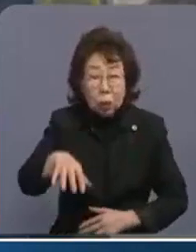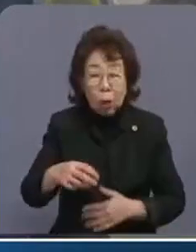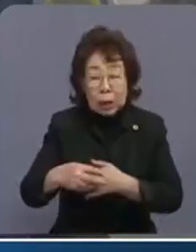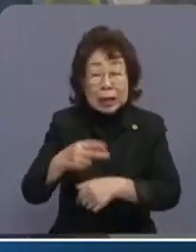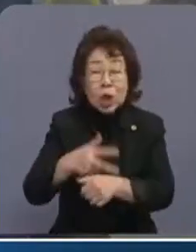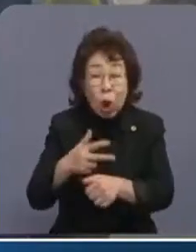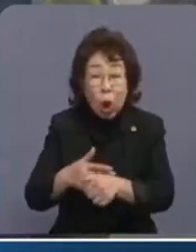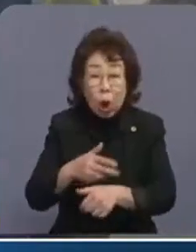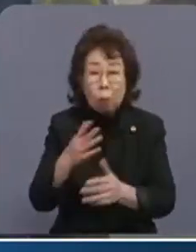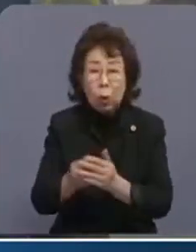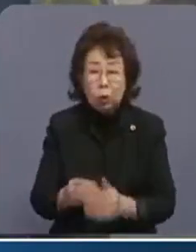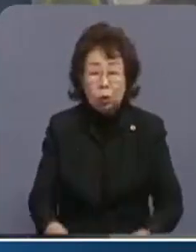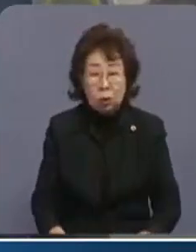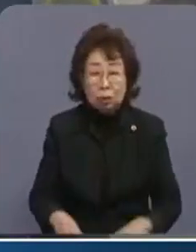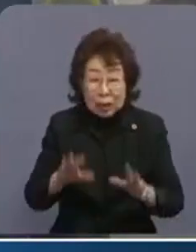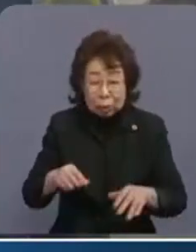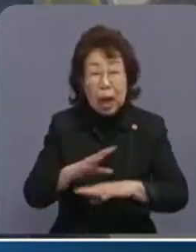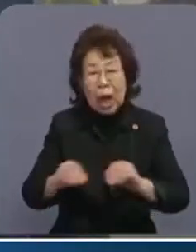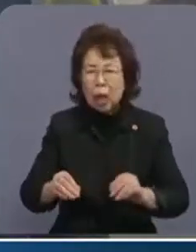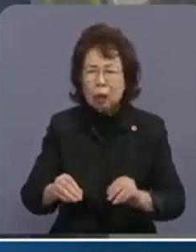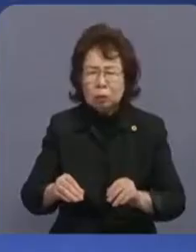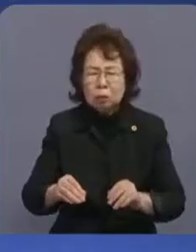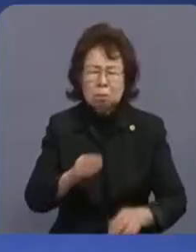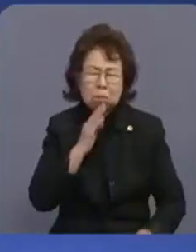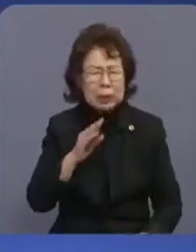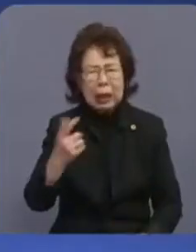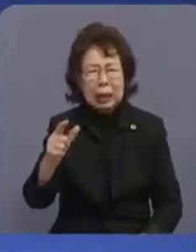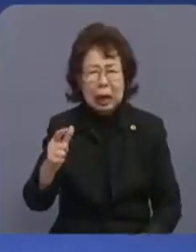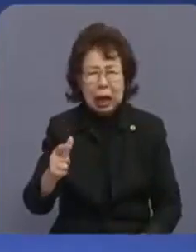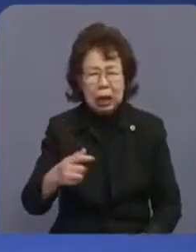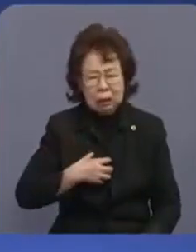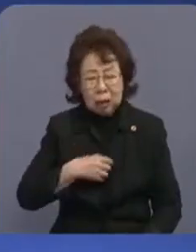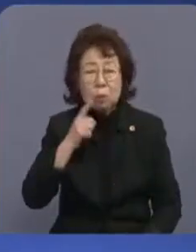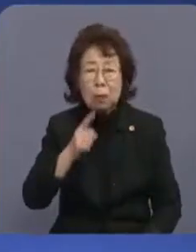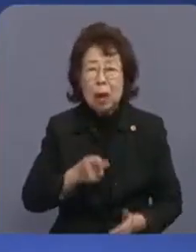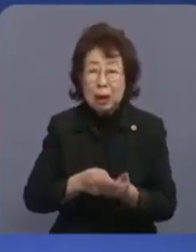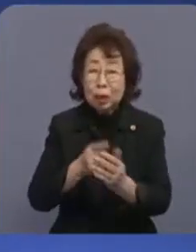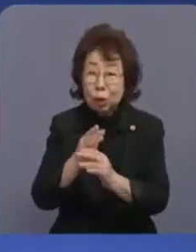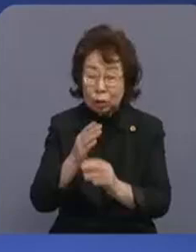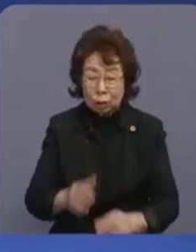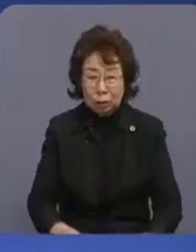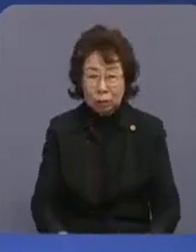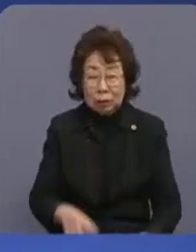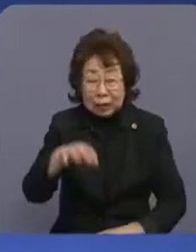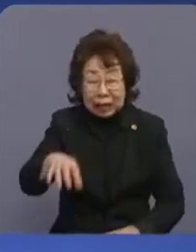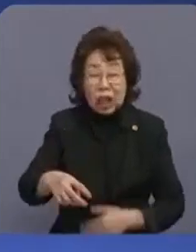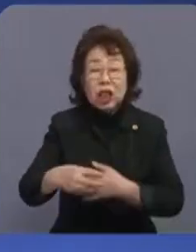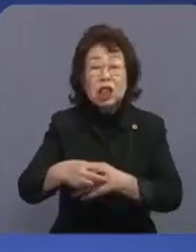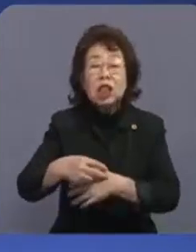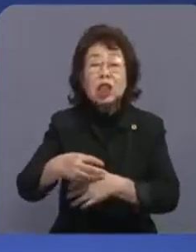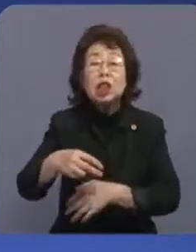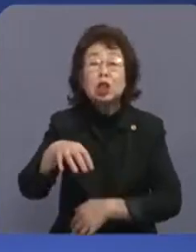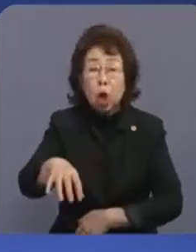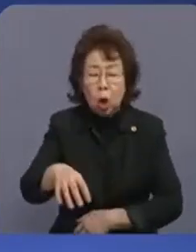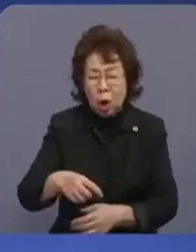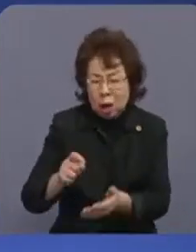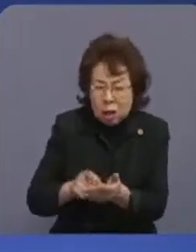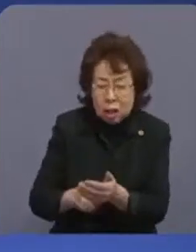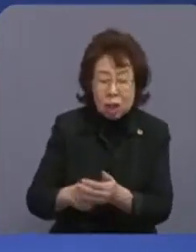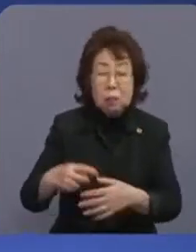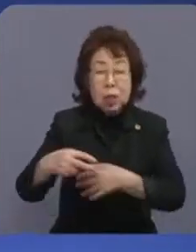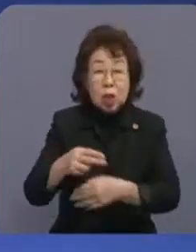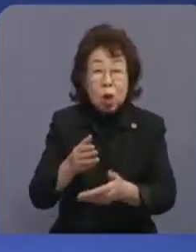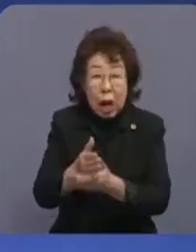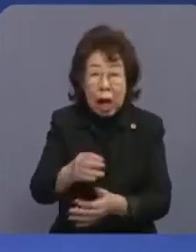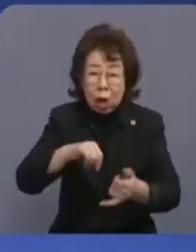의료진들은 이제 이번 대책은 현실성이 없다 이런 우려도 좀 나오고 있는데요 지역 의료 또 그 중에서도 응급 의학과와